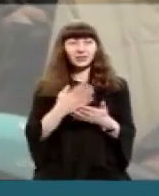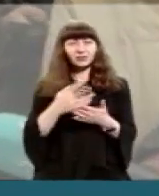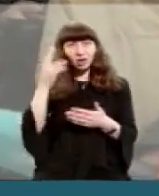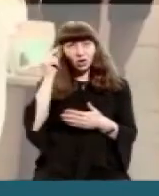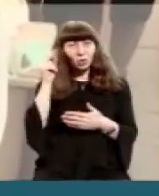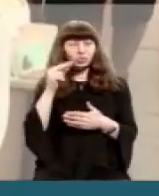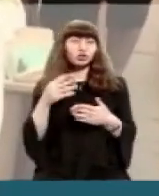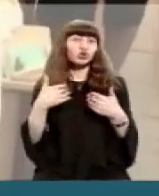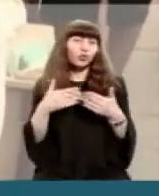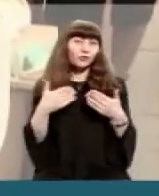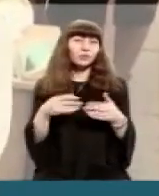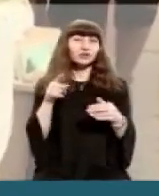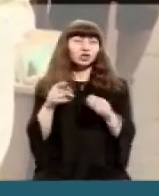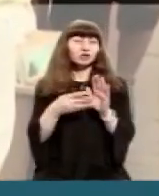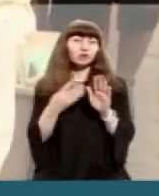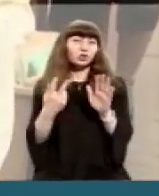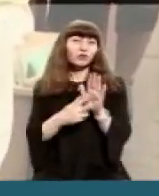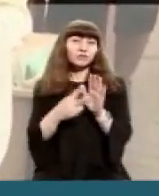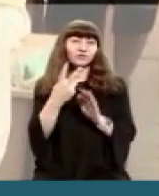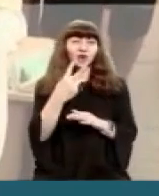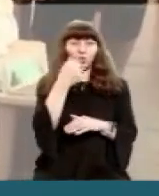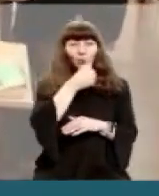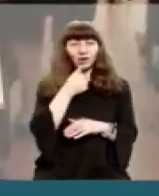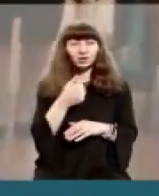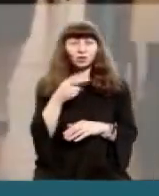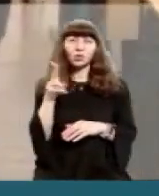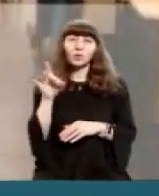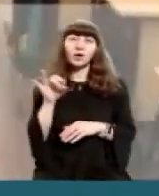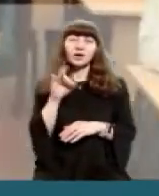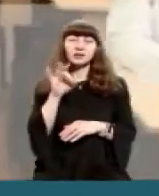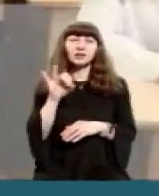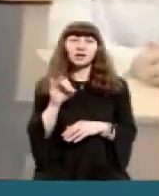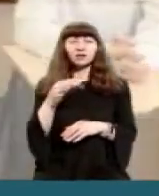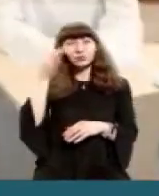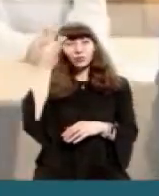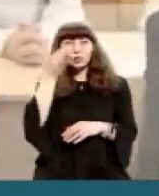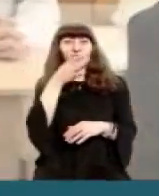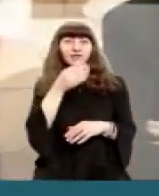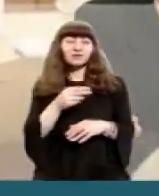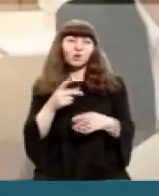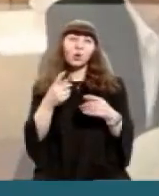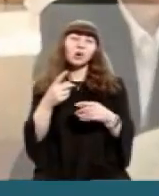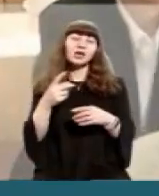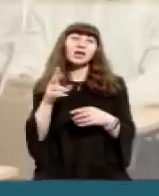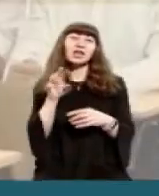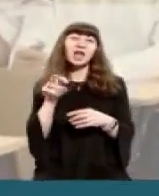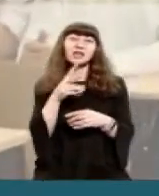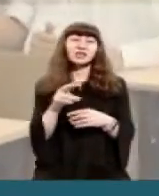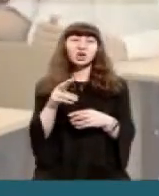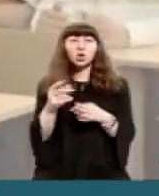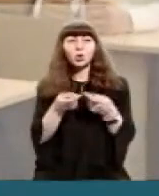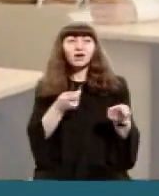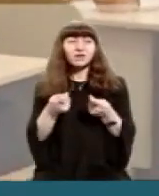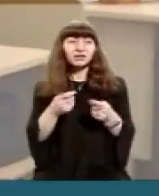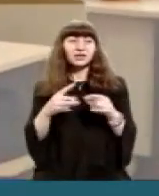ее выпускником 1982 года. Кумар Аксакалов с теплом в душе вспомнил своего классного руководителя и парту,